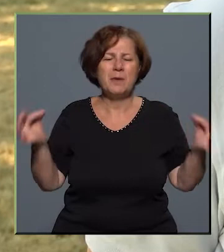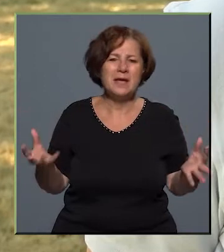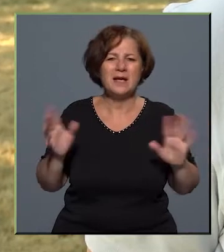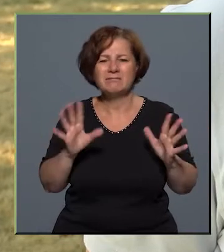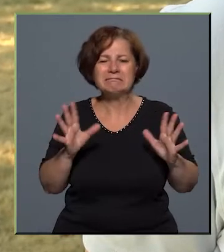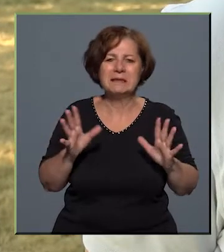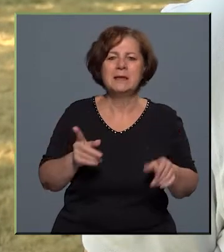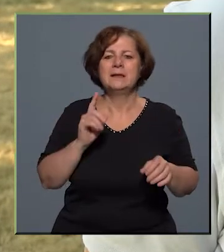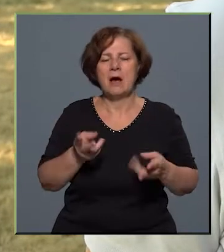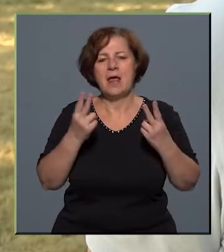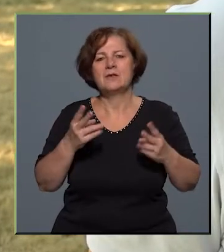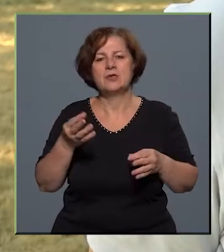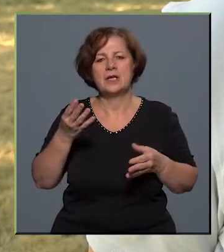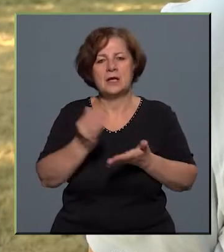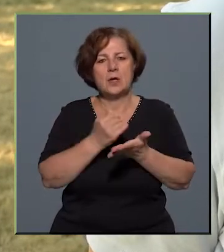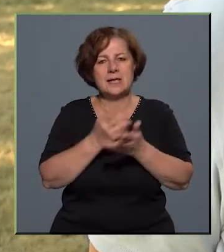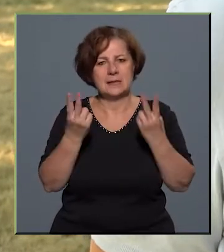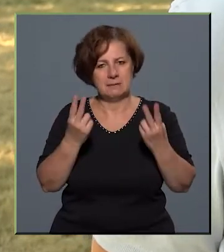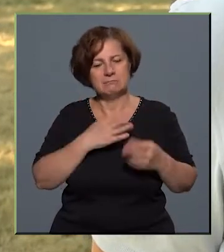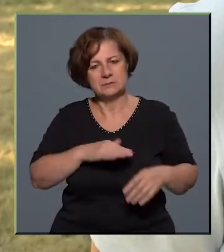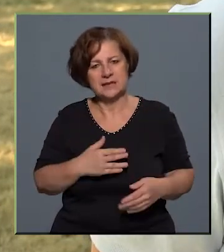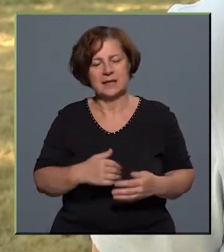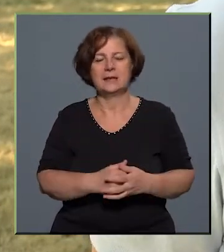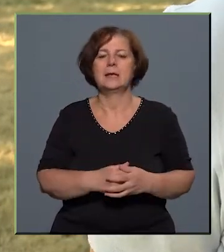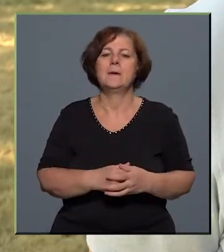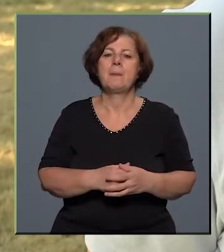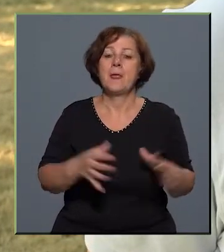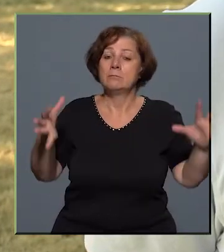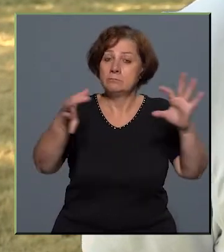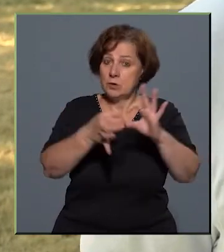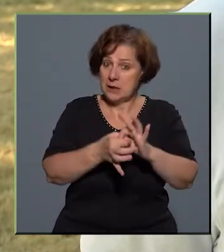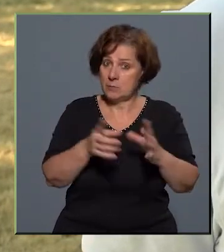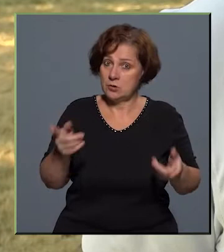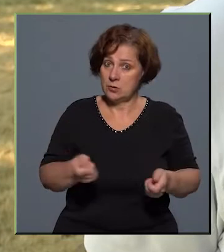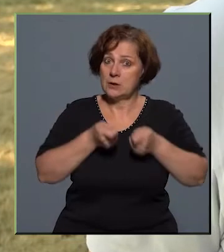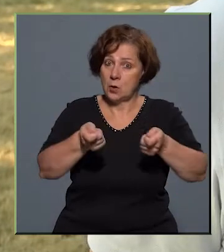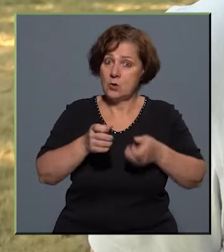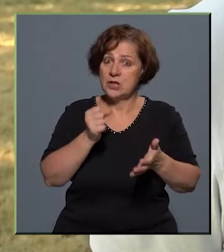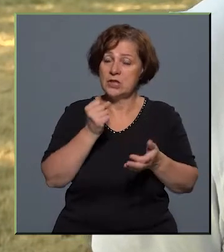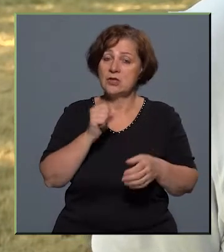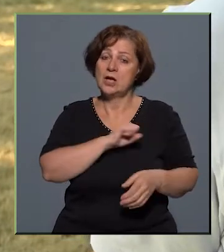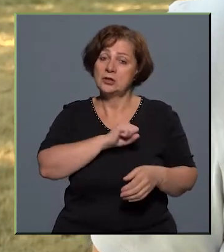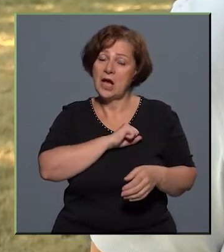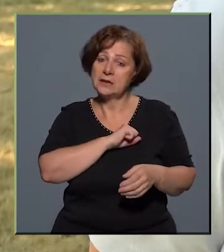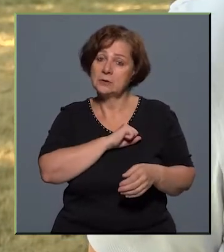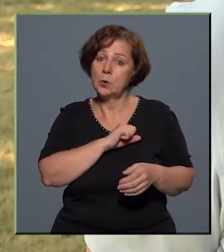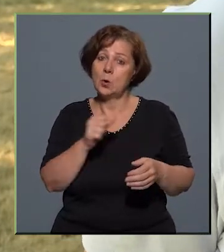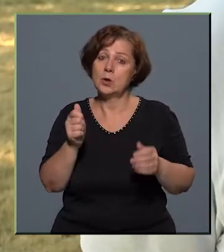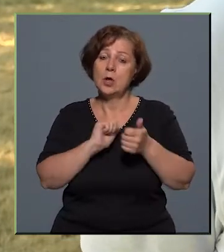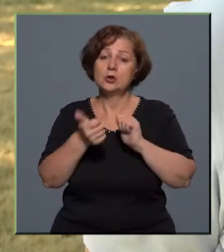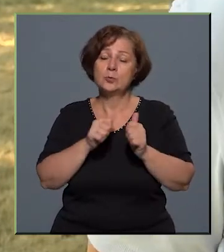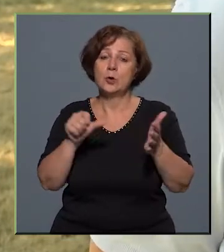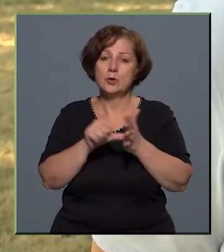lehetőségeket mindenképp szeretnék kihasználni, és akkor végül is összekötöttem őket a Kocsis Sándor sportközponttal, ahol